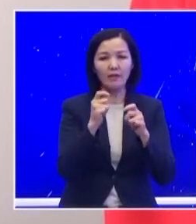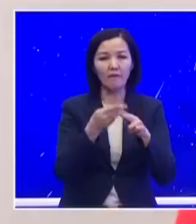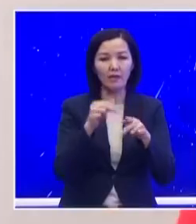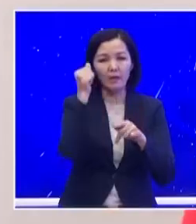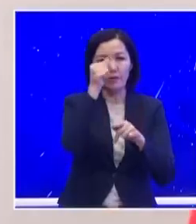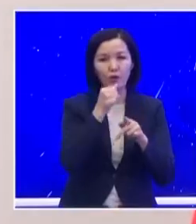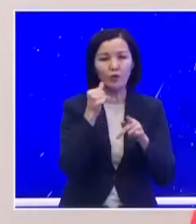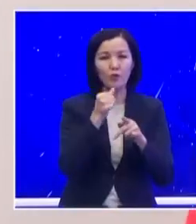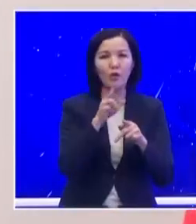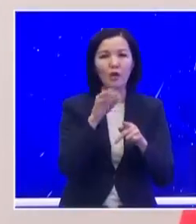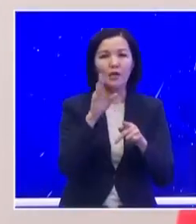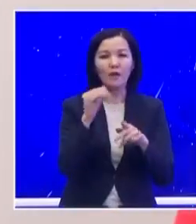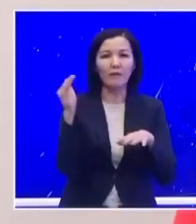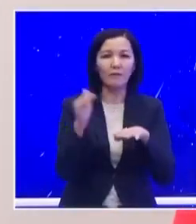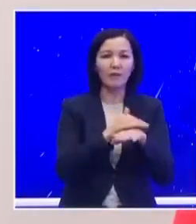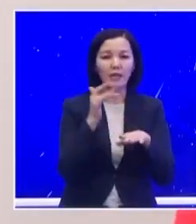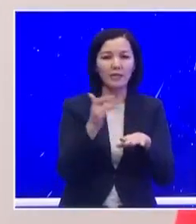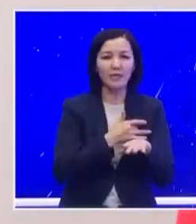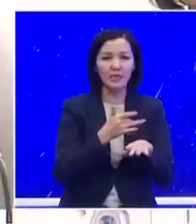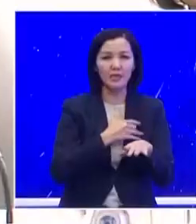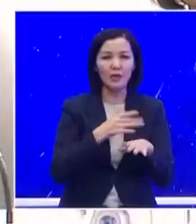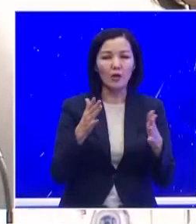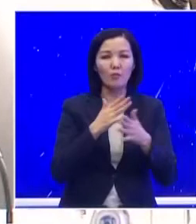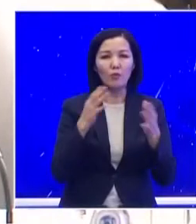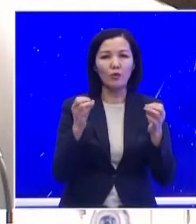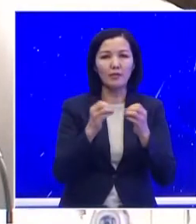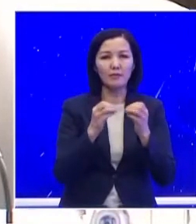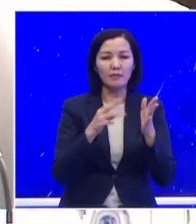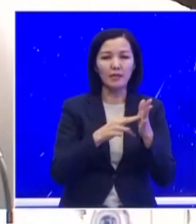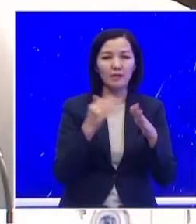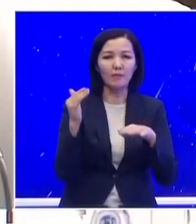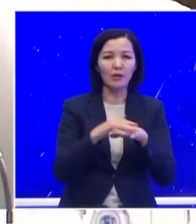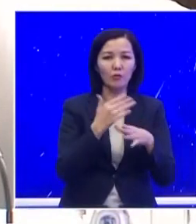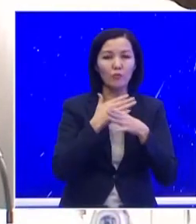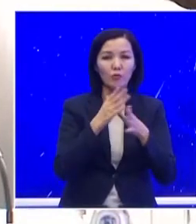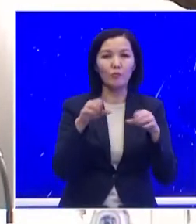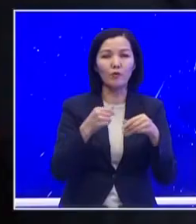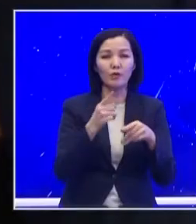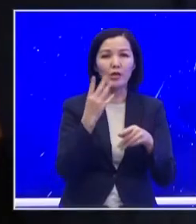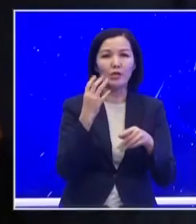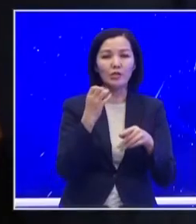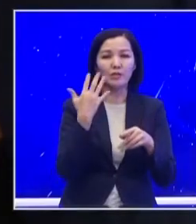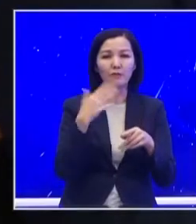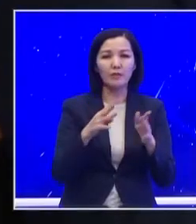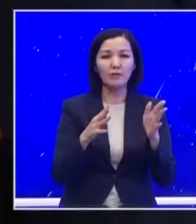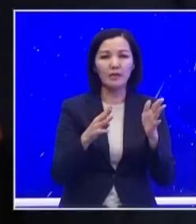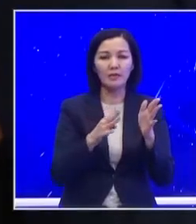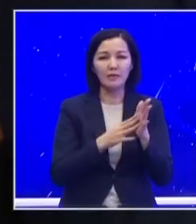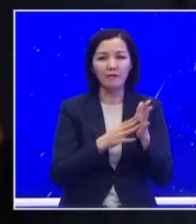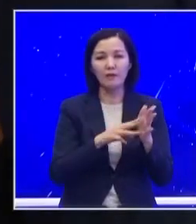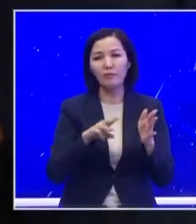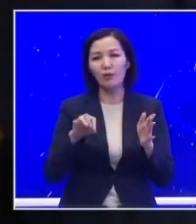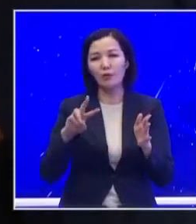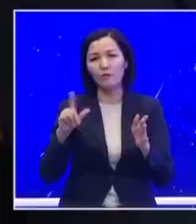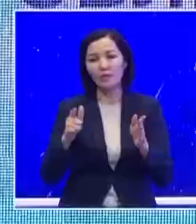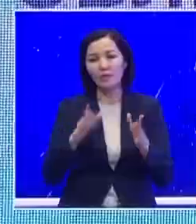рамках проекта «Караван милосердия» более 16 тысяч семей получили благотворительную помощь на сумму 459 миллионов тенге.